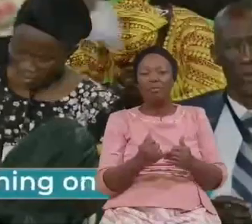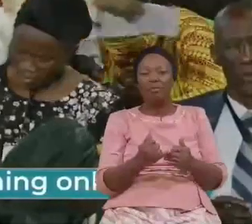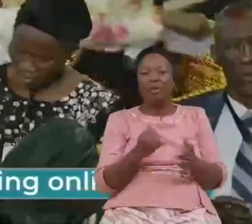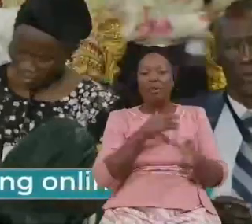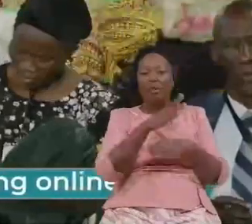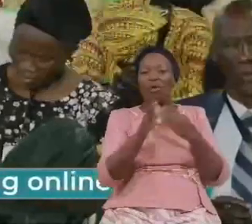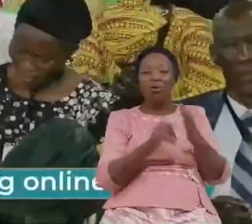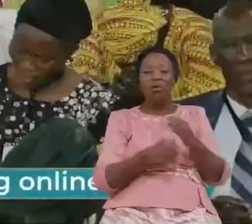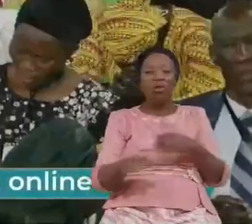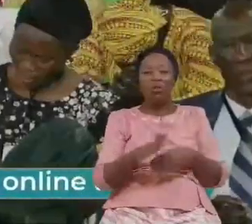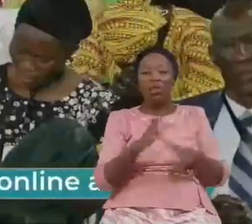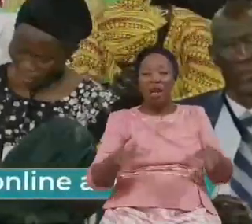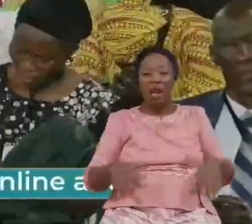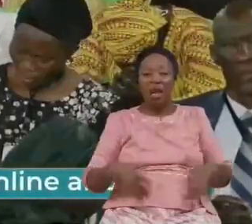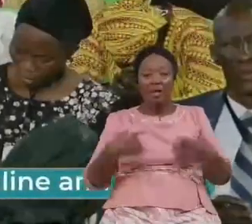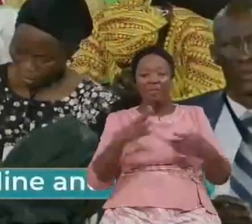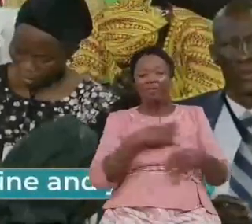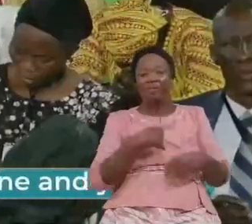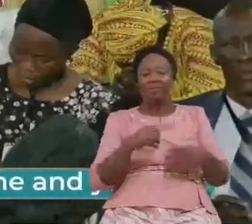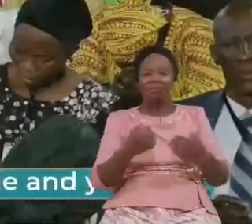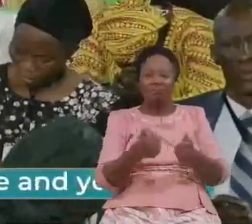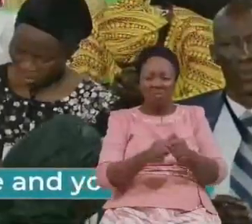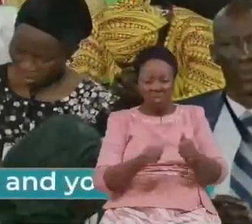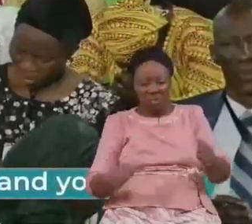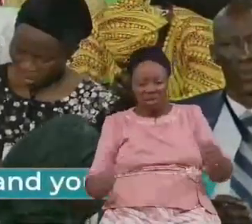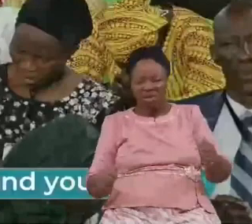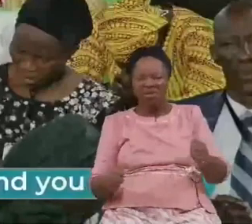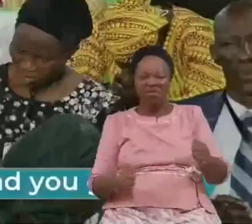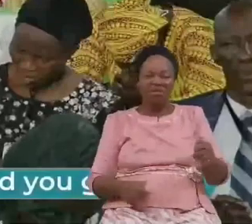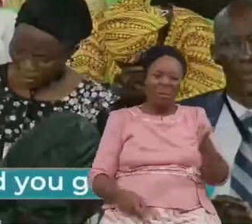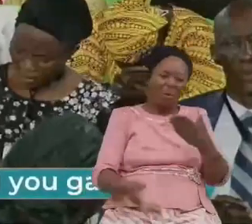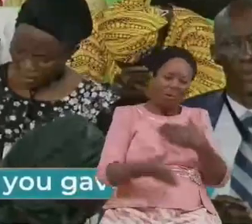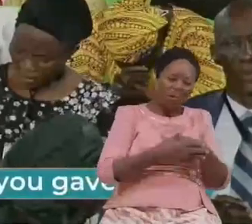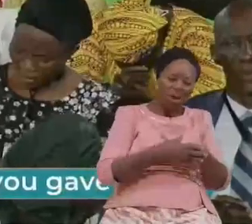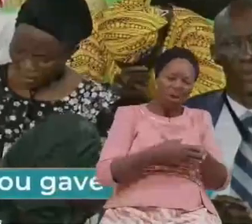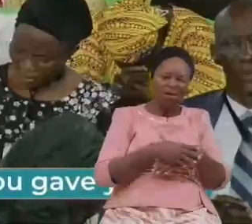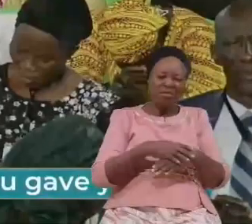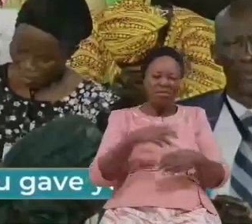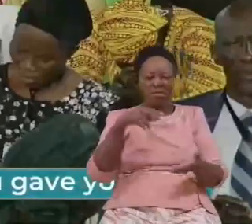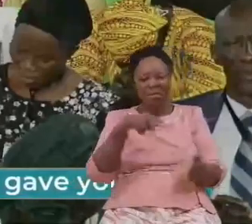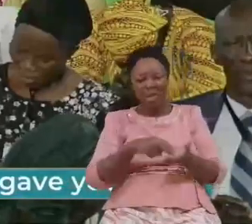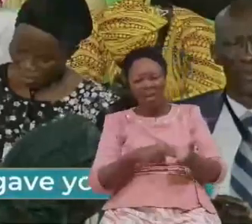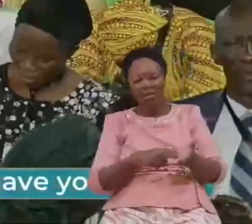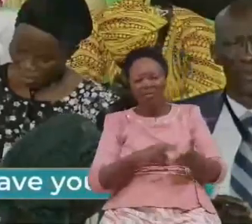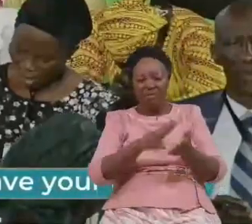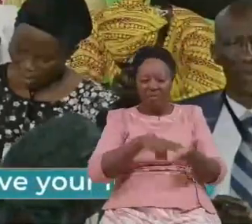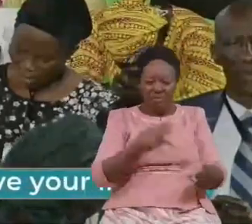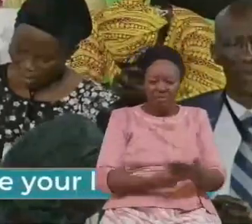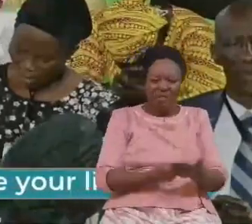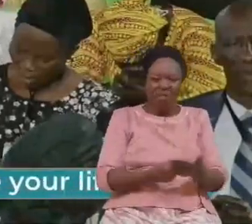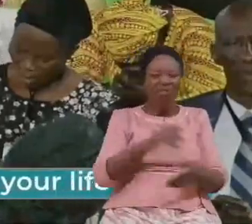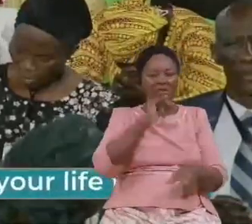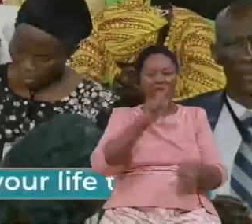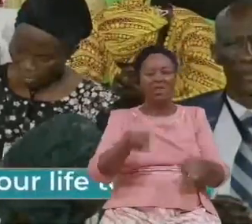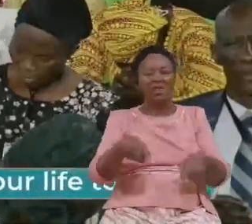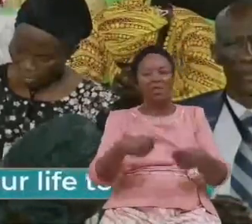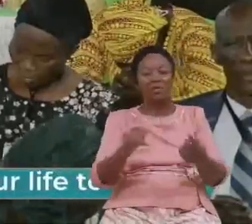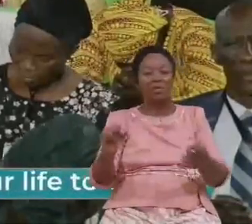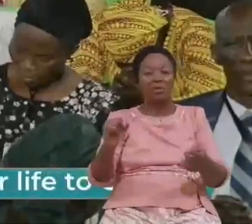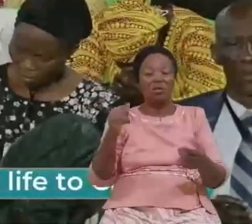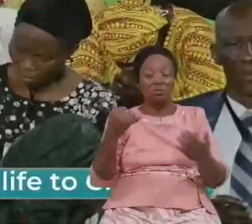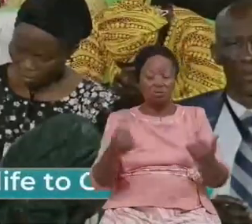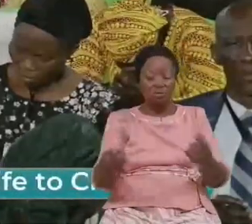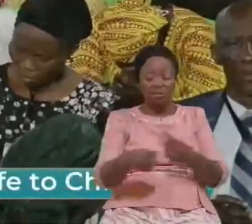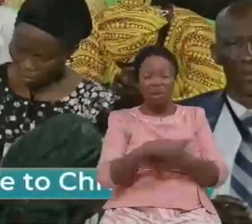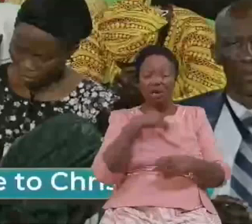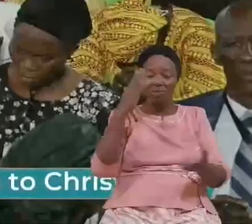dans cette vie où vous montez tomber ça va partir vous serez stable et a fermé dans le